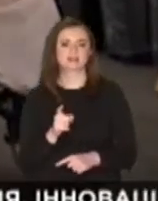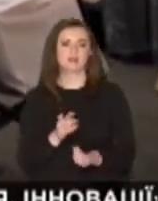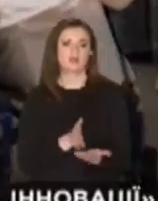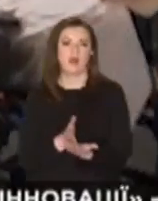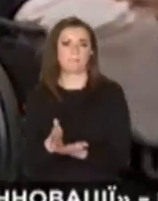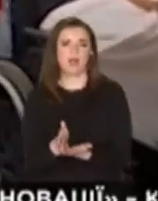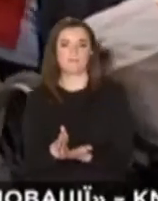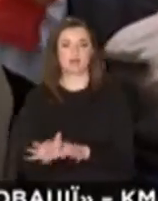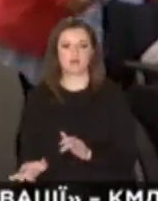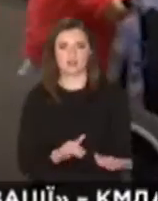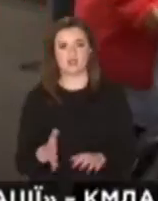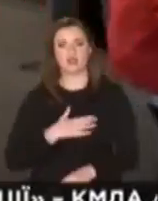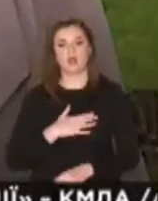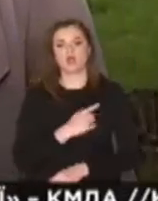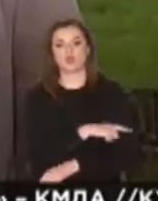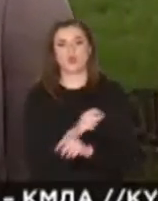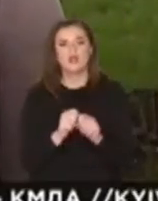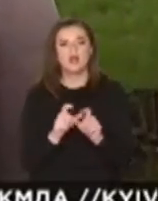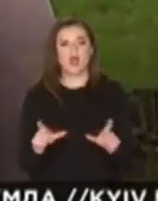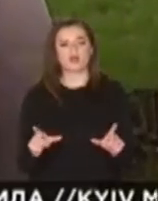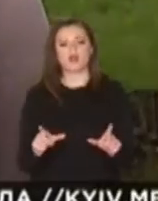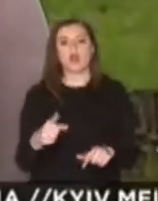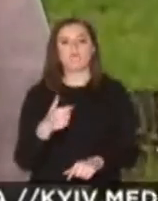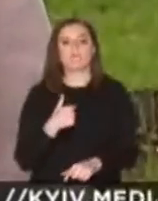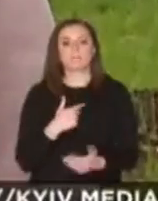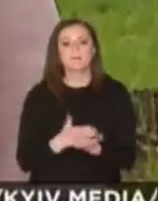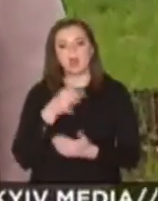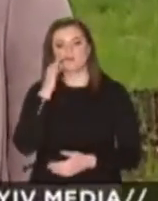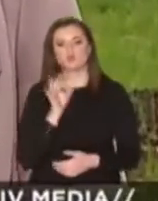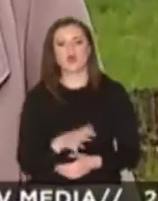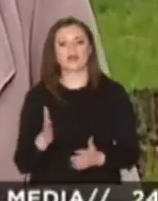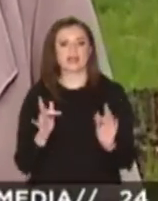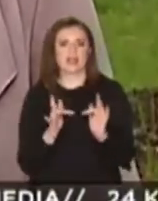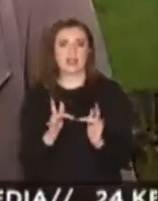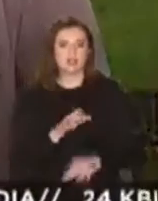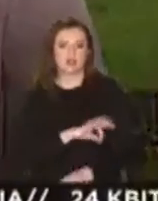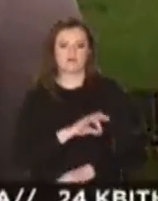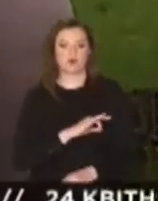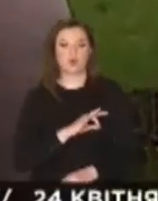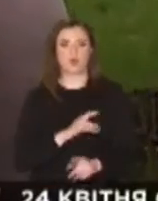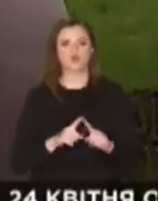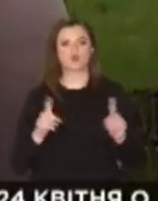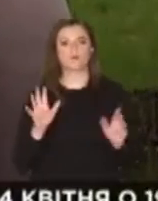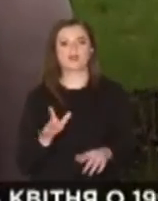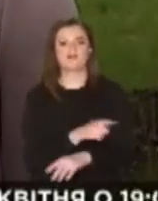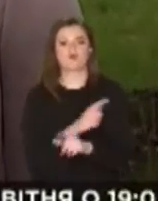один із напрямків діяльності нашої лікарні. Ми маємо досвід, які ліжка використовуються,